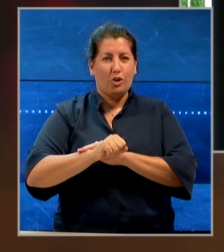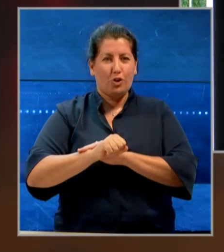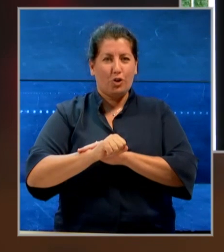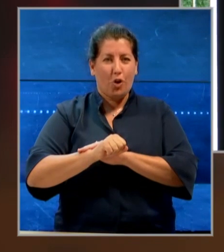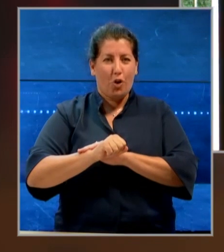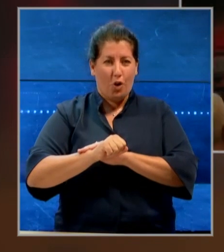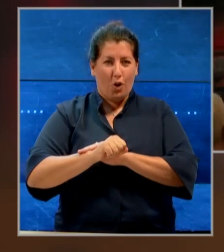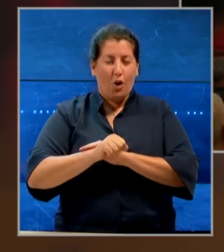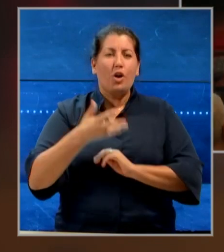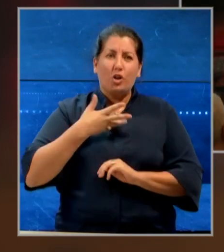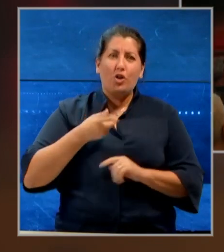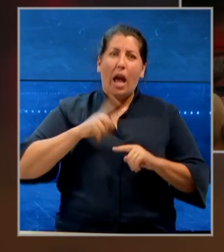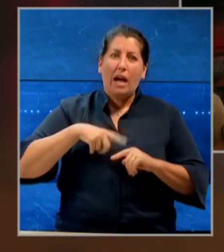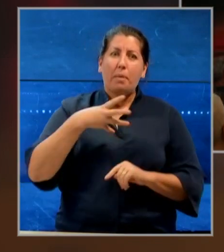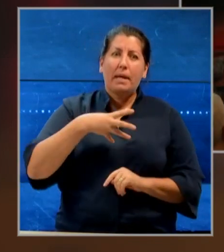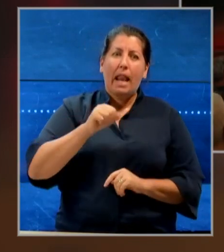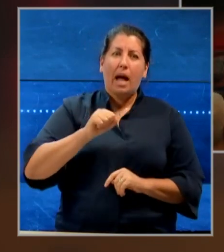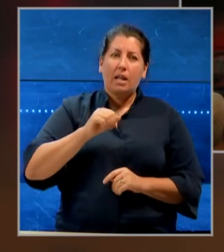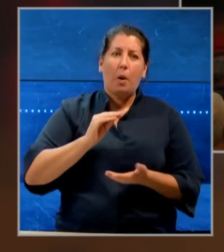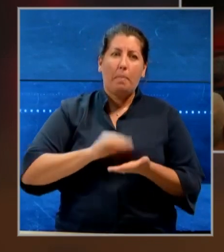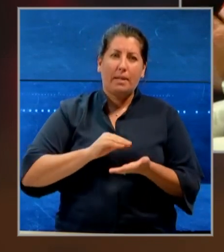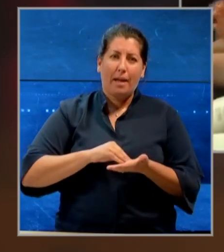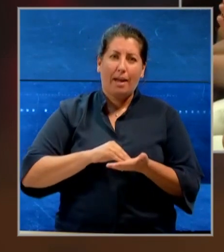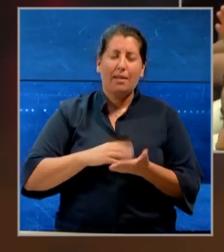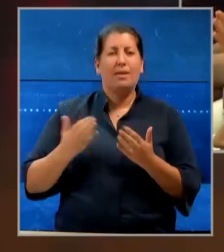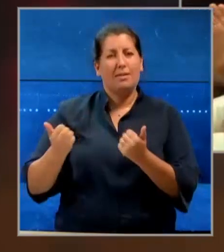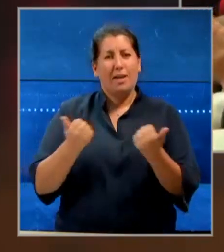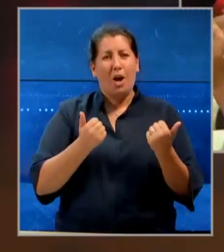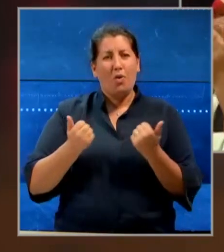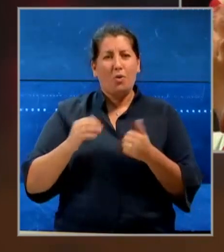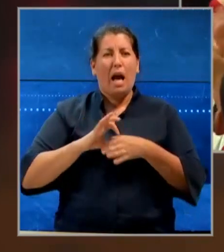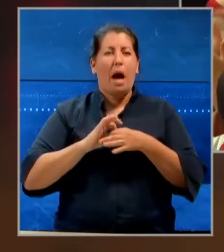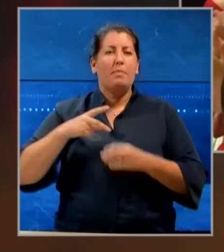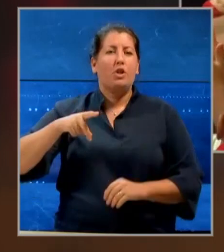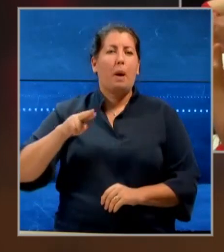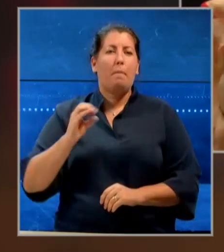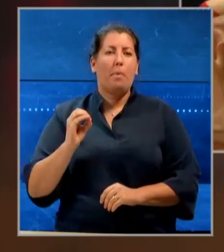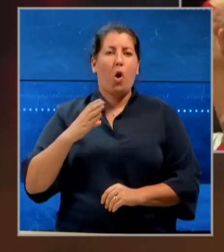Andrisani, poi li andremo a conoscere. Un applauso agli amici della Procalcio.